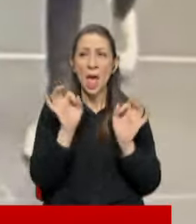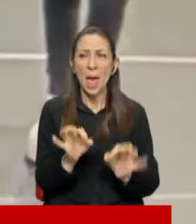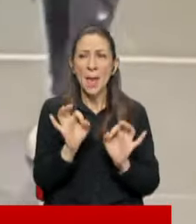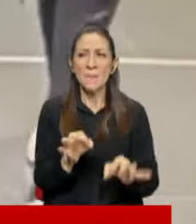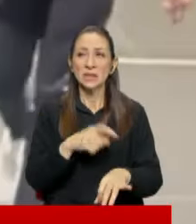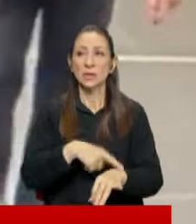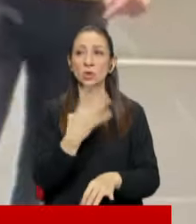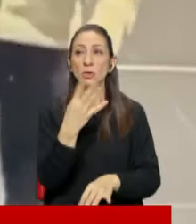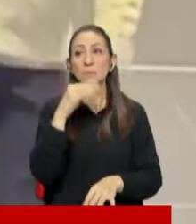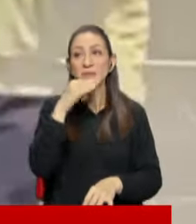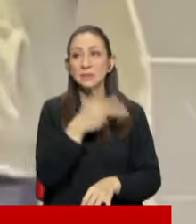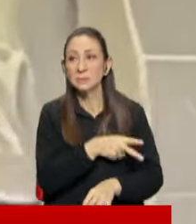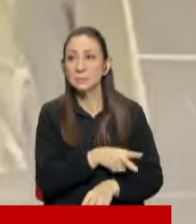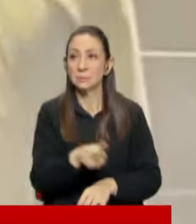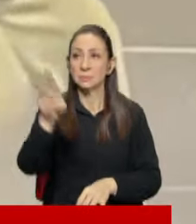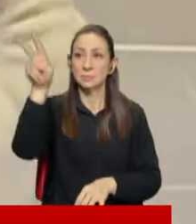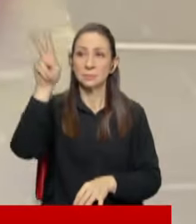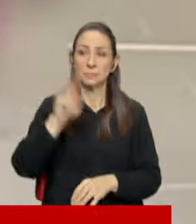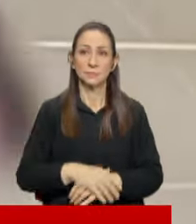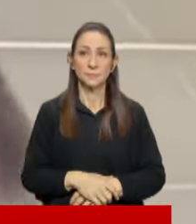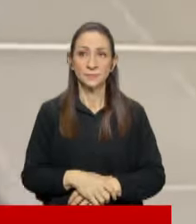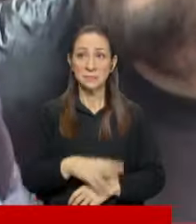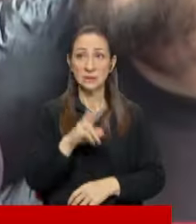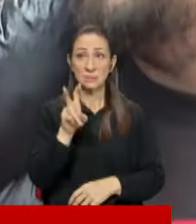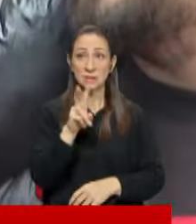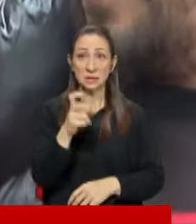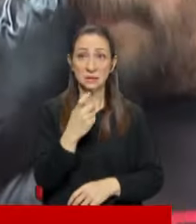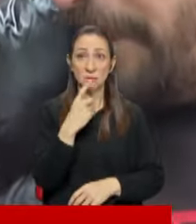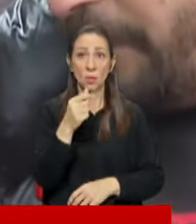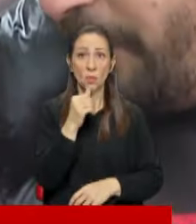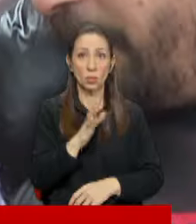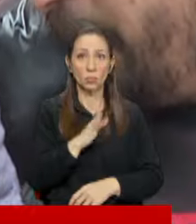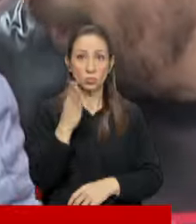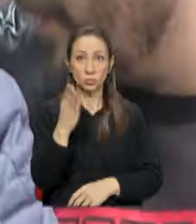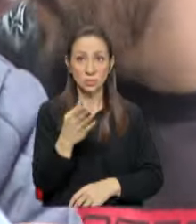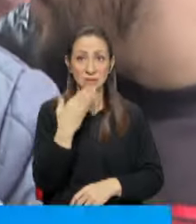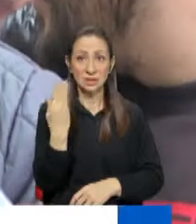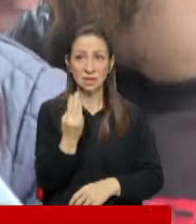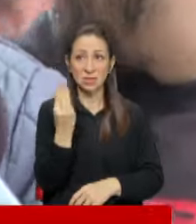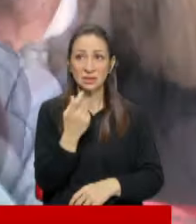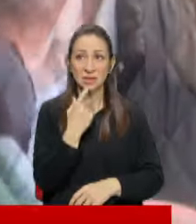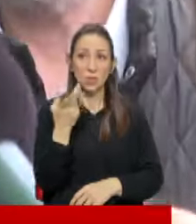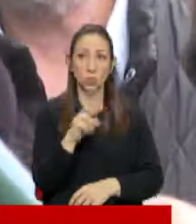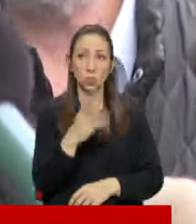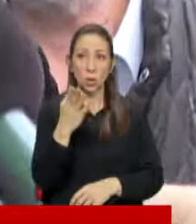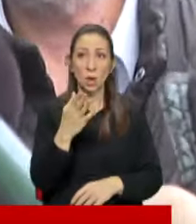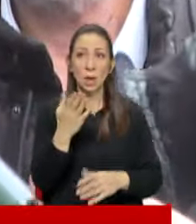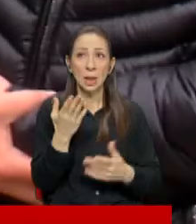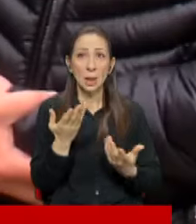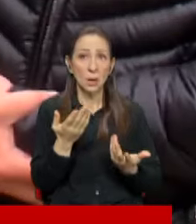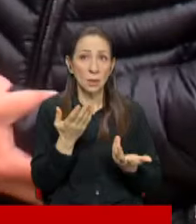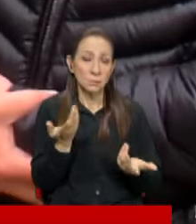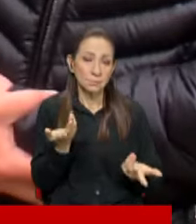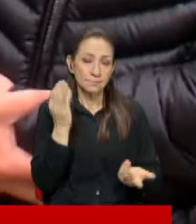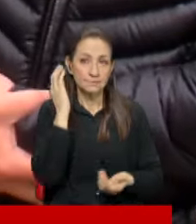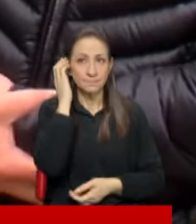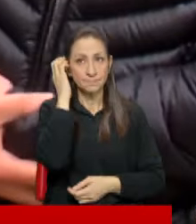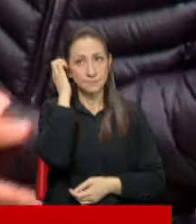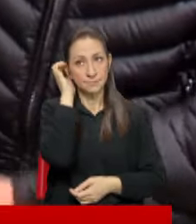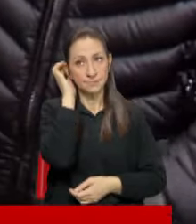saat 4'te Mısır'a uçtular. 28 yaşındaydı. Oğlum gencecik yaşta gitti. Hayata doymadı.